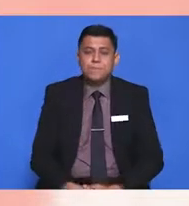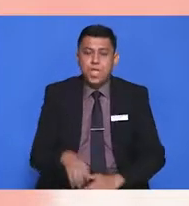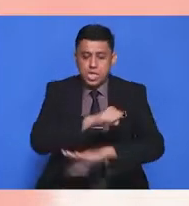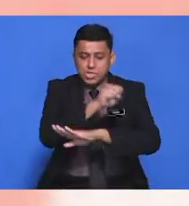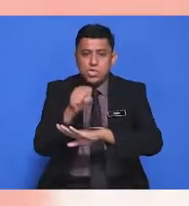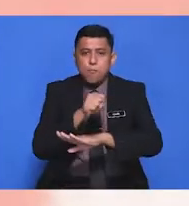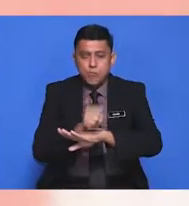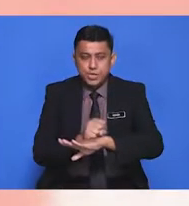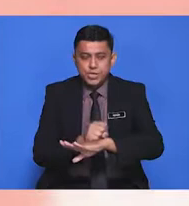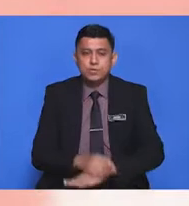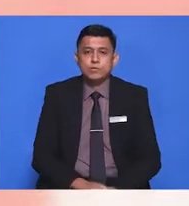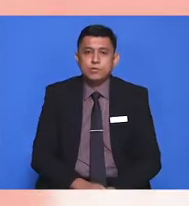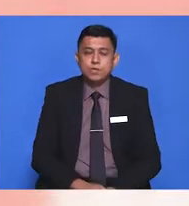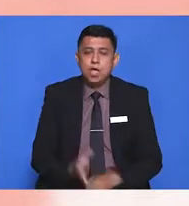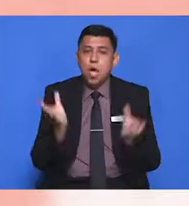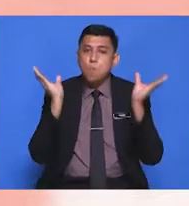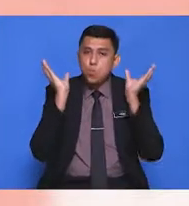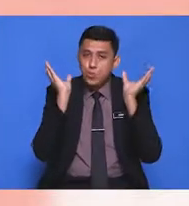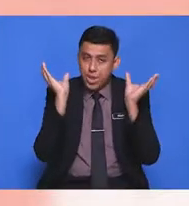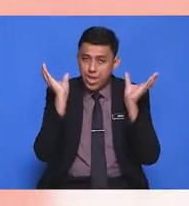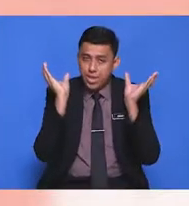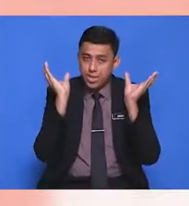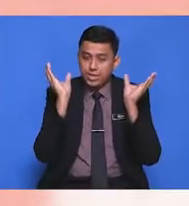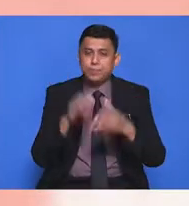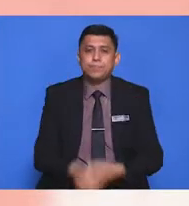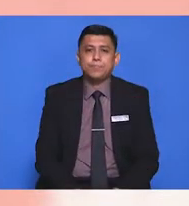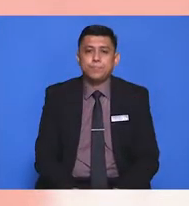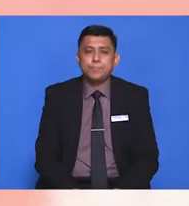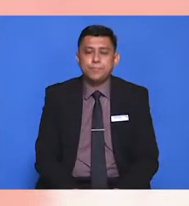Singapura, Brunei Darussalam, ibu negaranya ialah